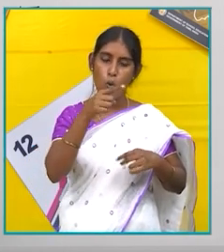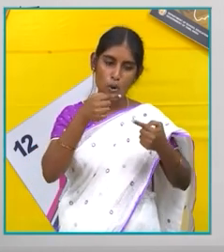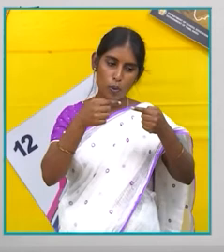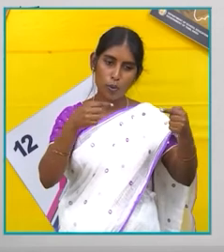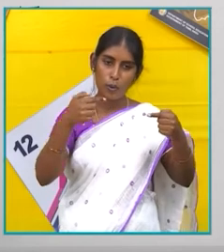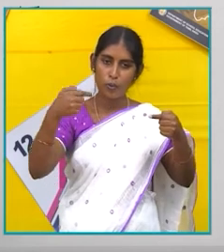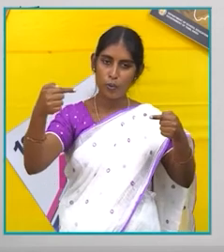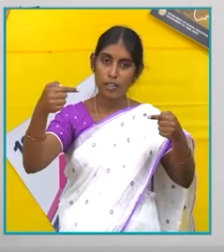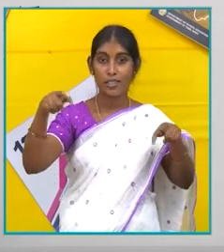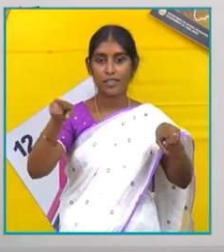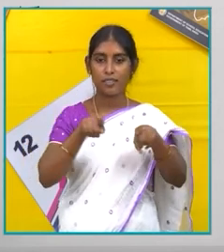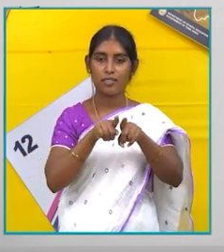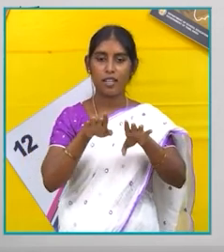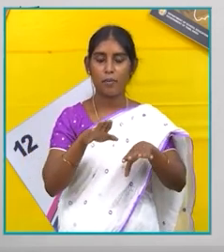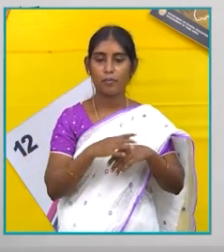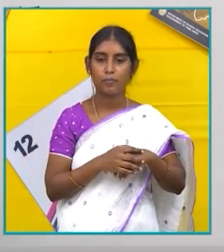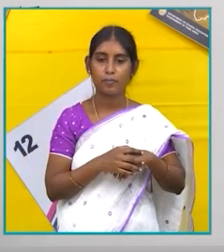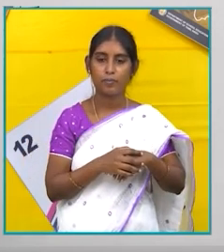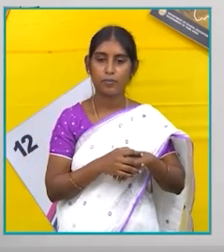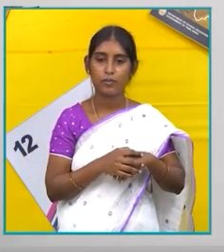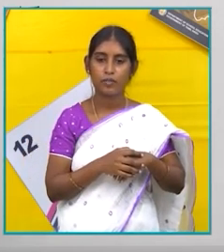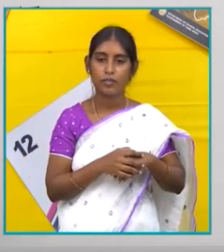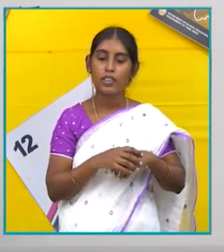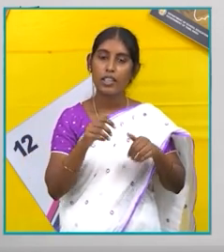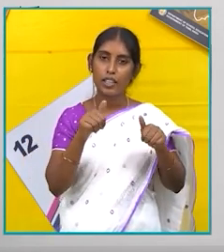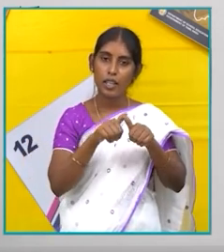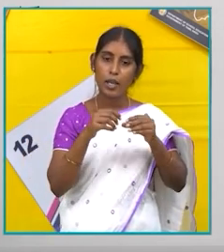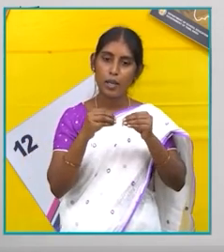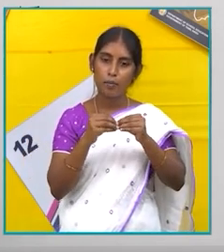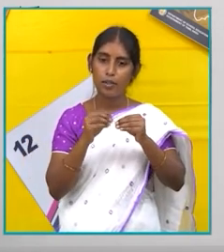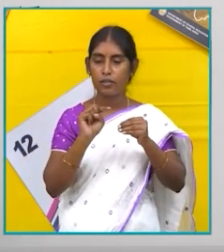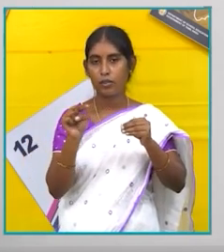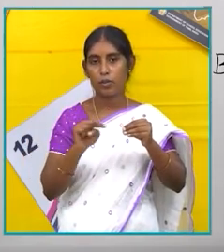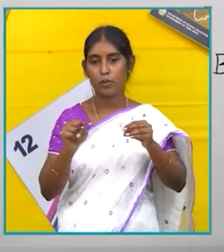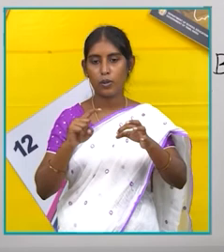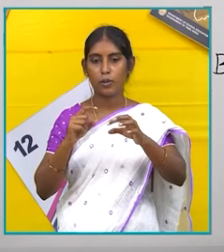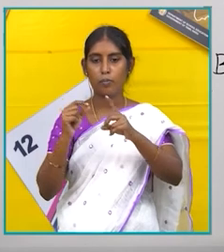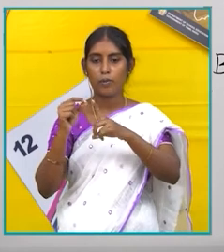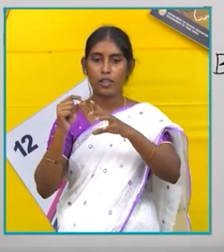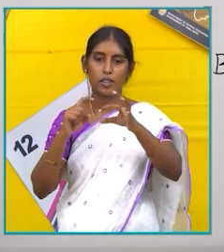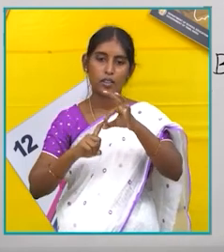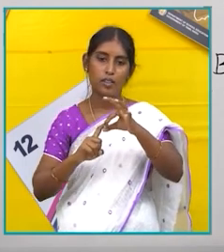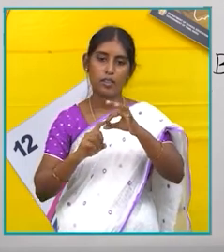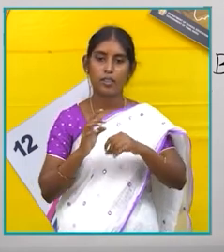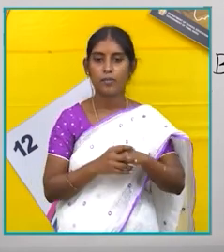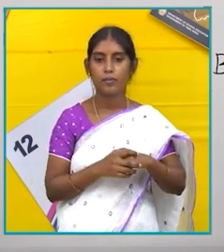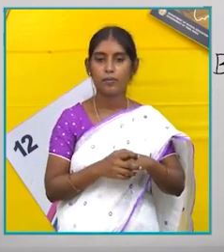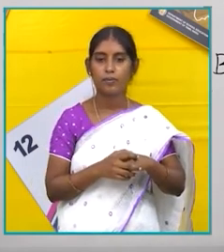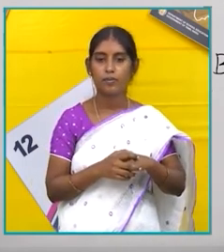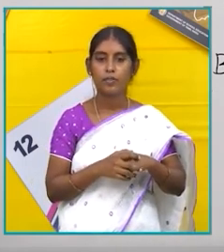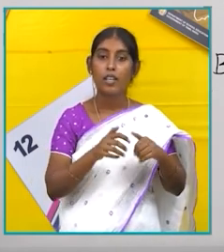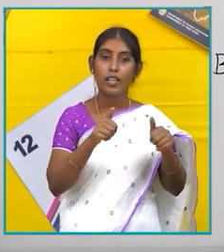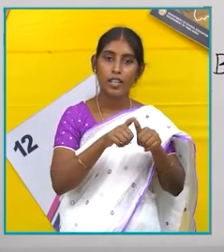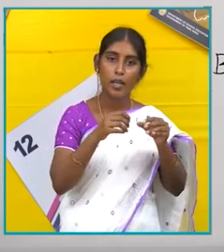அர்த்தம் இந்த பக்கமும் சமம்னு அர்த்தம் அப்ப AB = PQ இப்போ இங்க ஒரு கோடு போட்டதனால